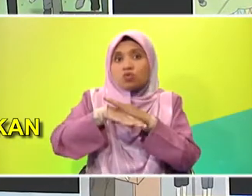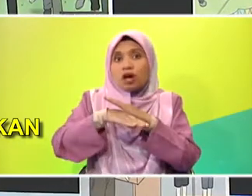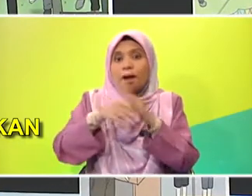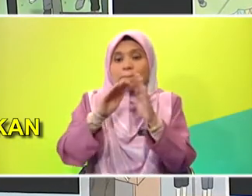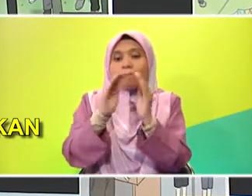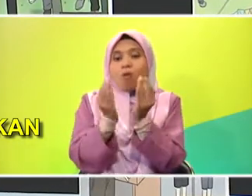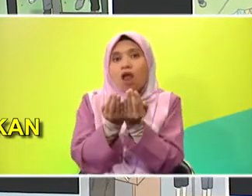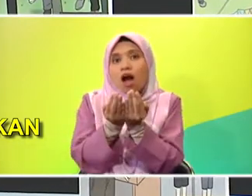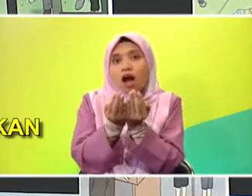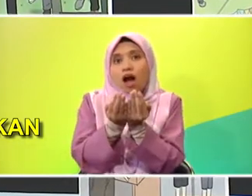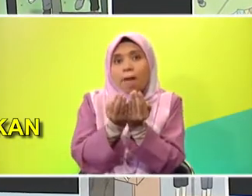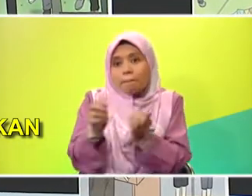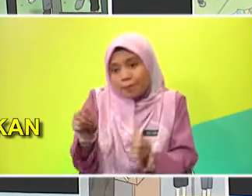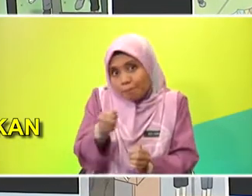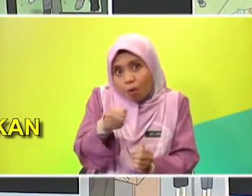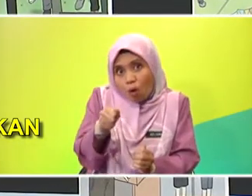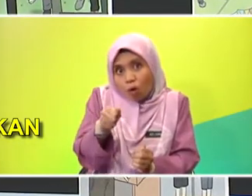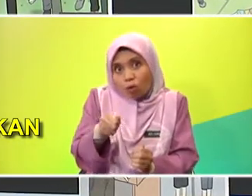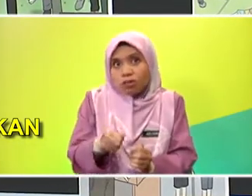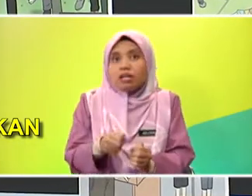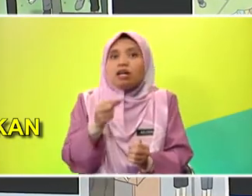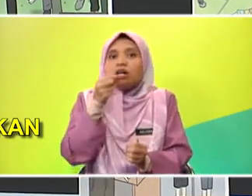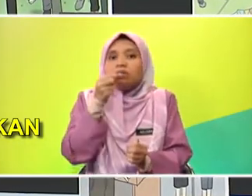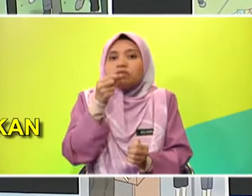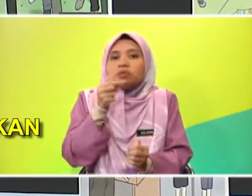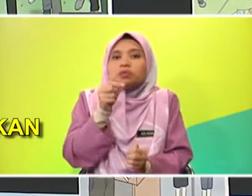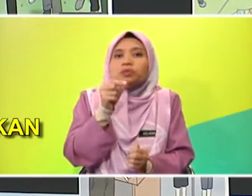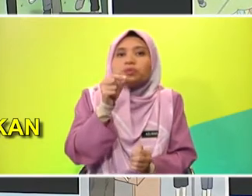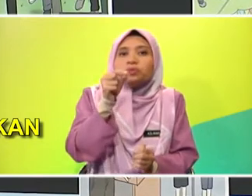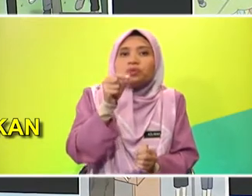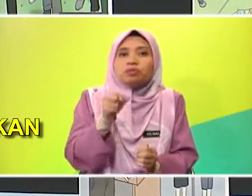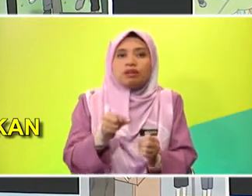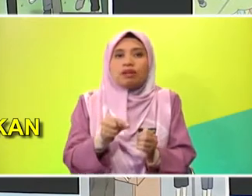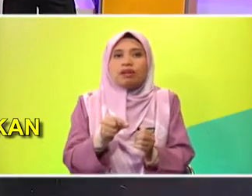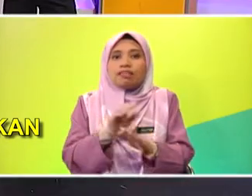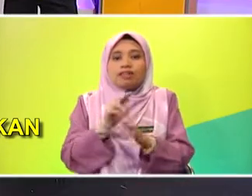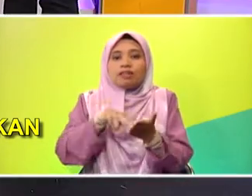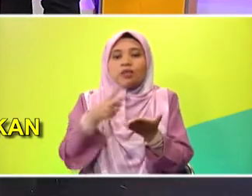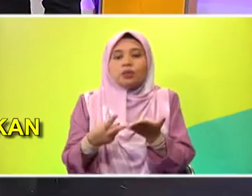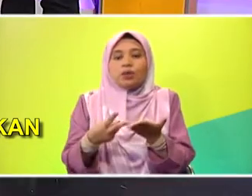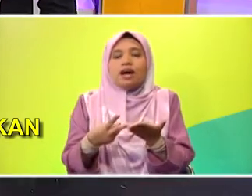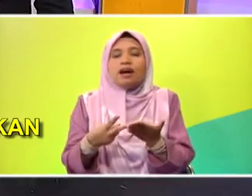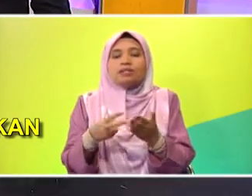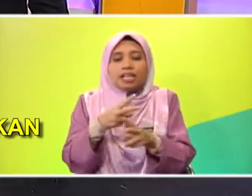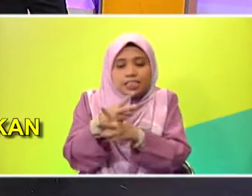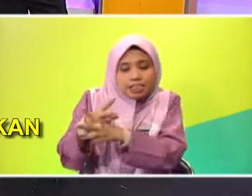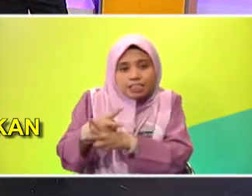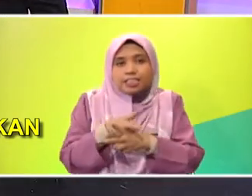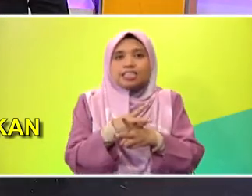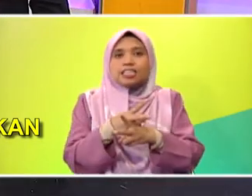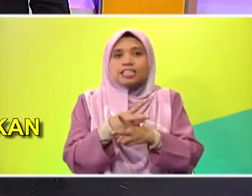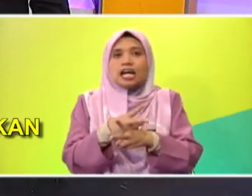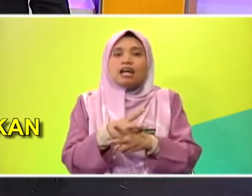Jalan semuanya bahwa sudut dan bola pingpong itu supaya tidak jatuh tapi di sekolah saya ke Ina